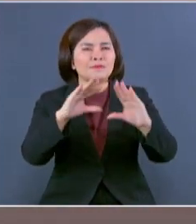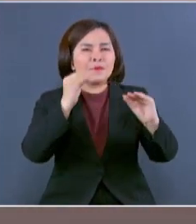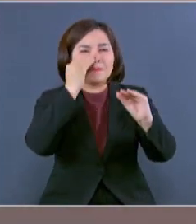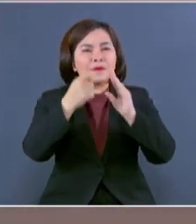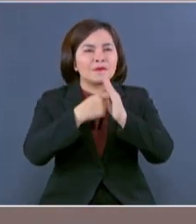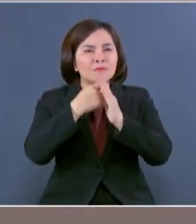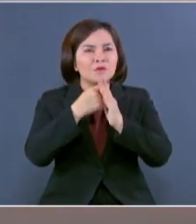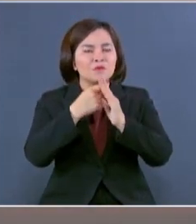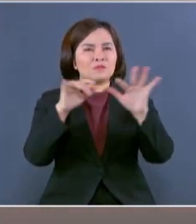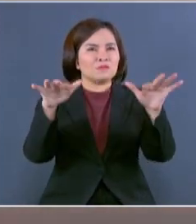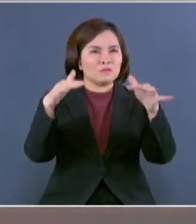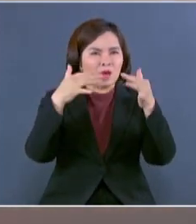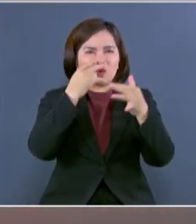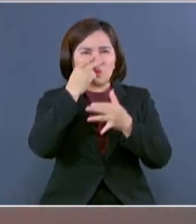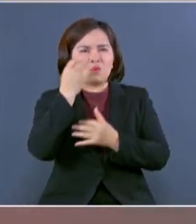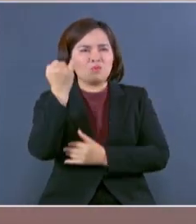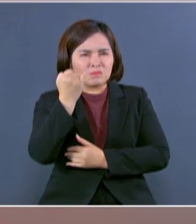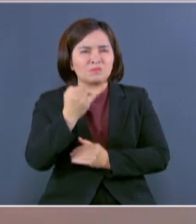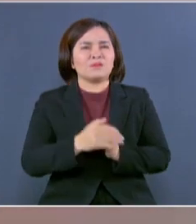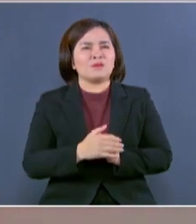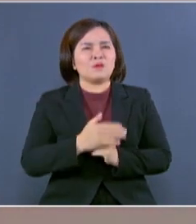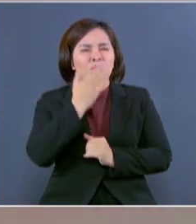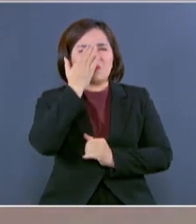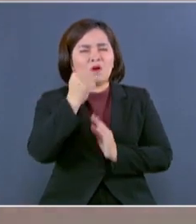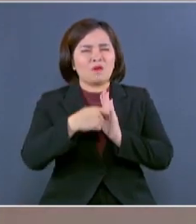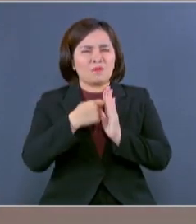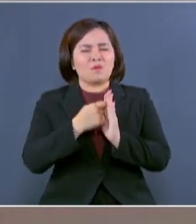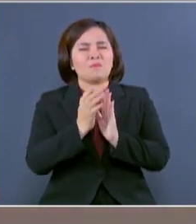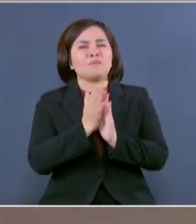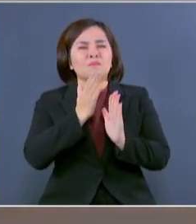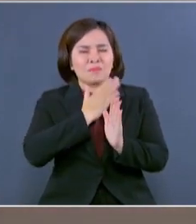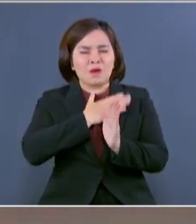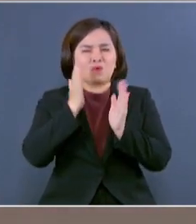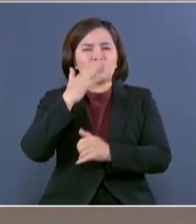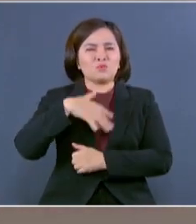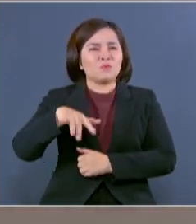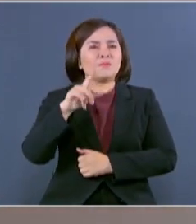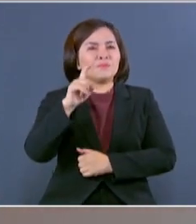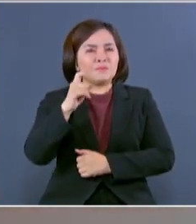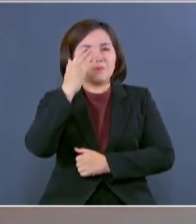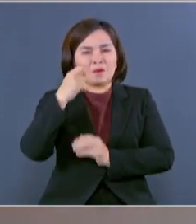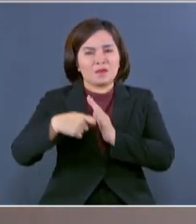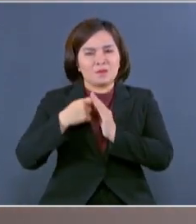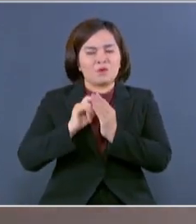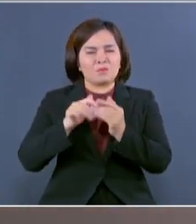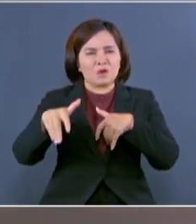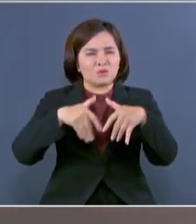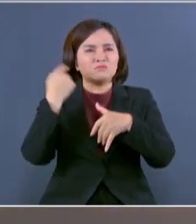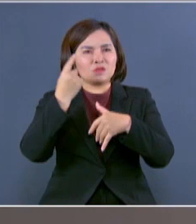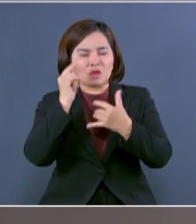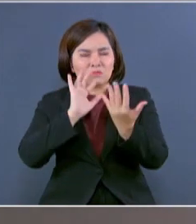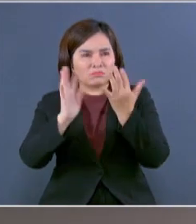งว่าแหมสมณเพศครับจะไม่เหมาะสมเพราะว่าที่วัดแห่งนี้เองก็มีนักท่องเที่ยวอยู่เป็นจำนวนม